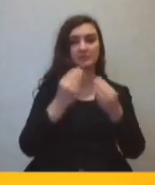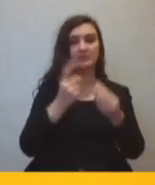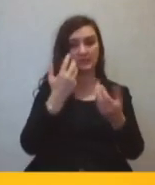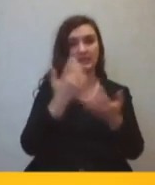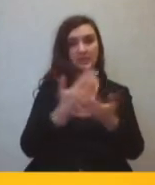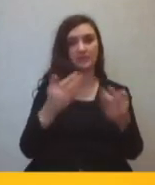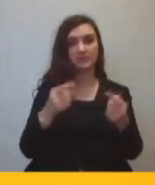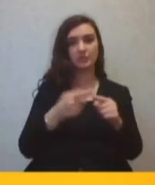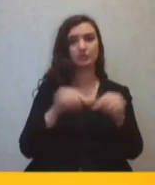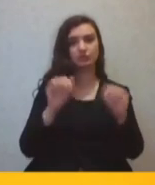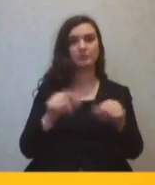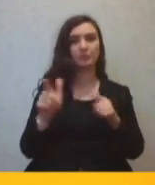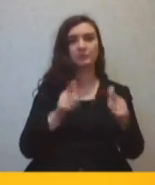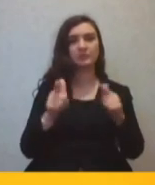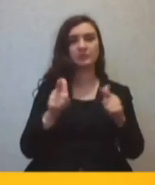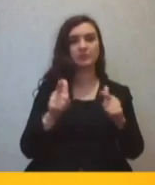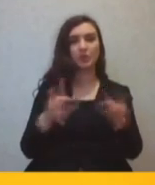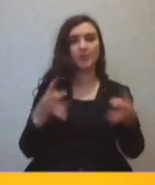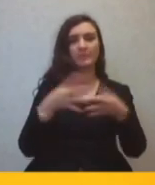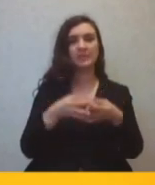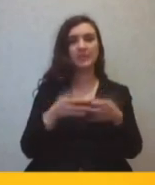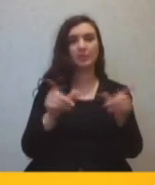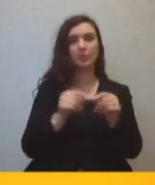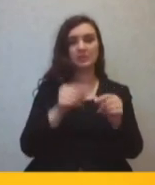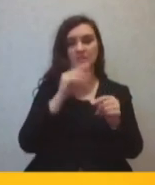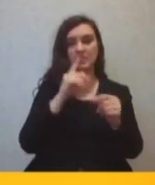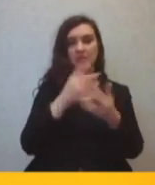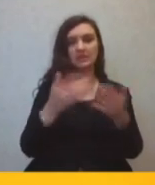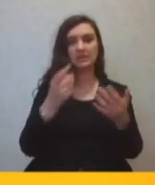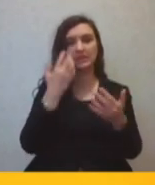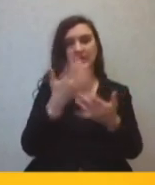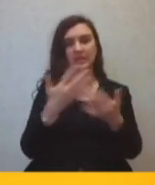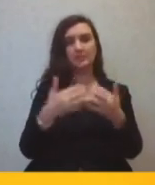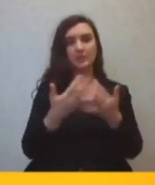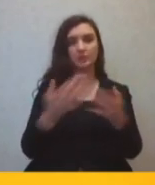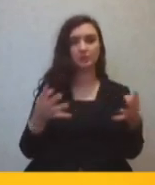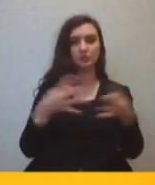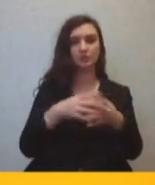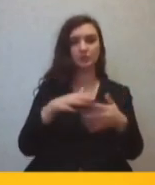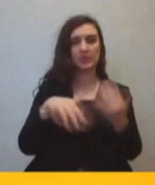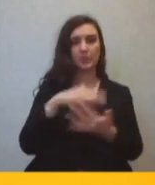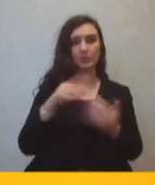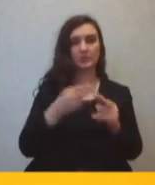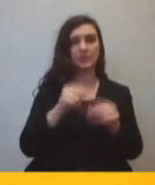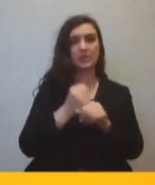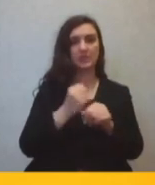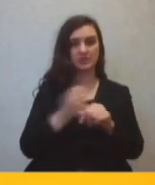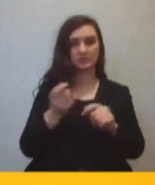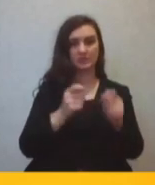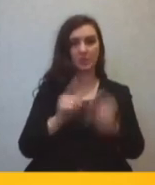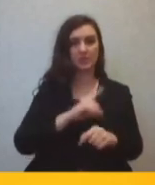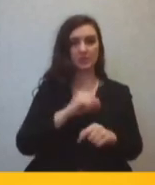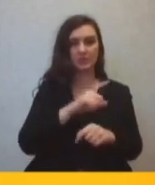ხო, შეიძლება მომზადდეს კომბინირებული სალათები, სადაც ხილი და ბოსტნეული არის შერეული და ეს ისე გაკეთდება ოსტატურად,